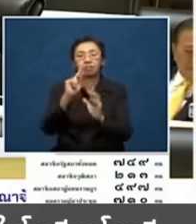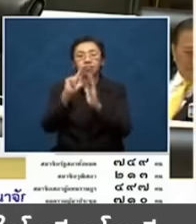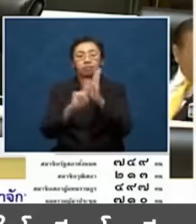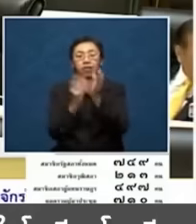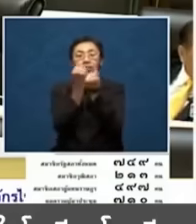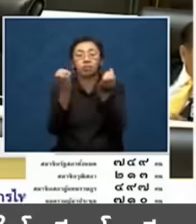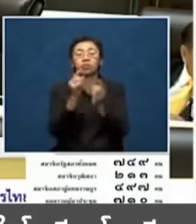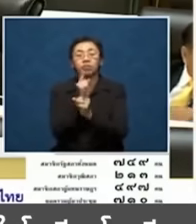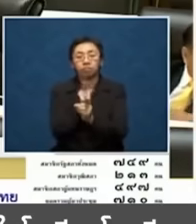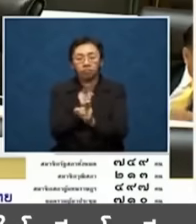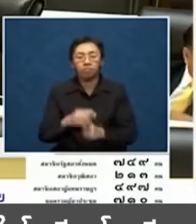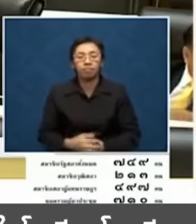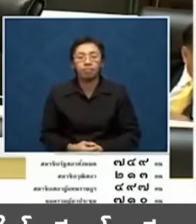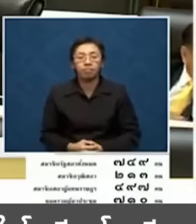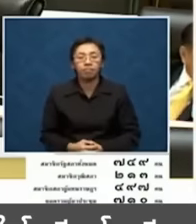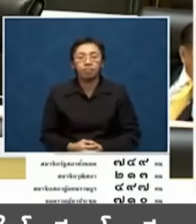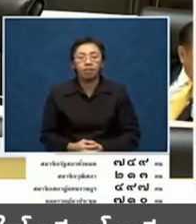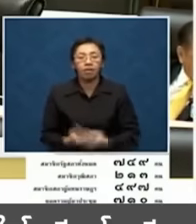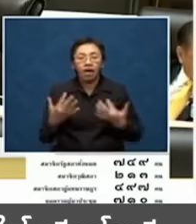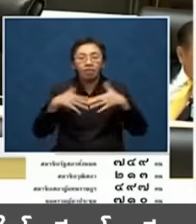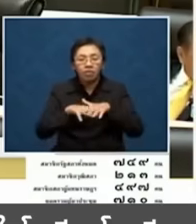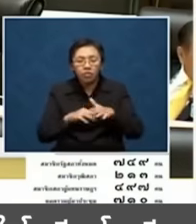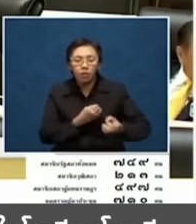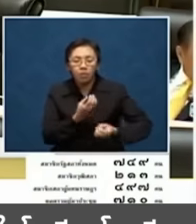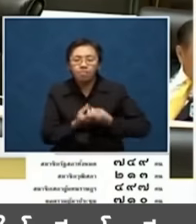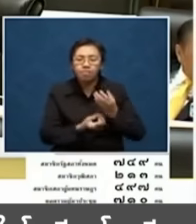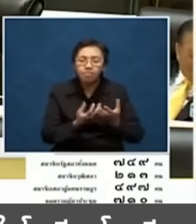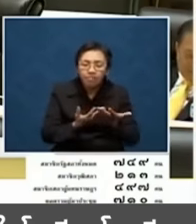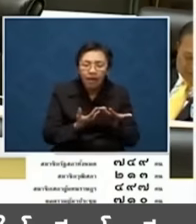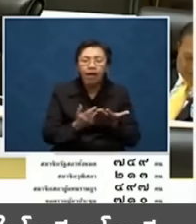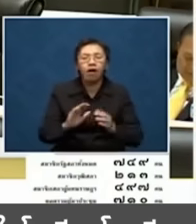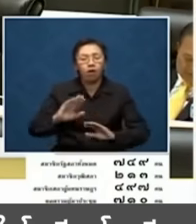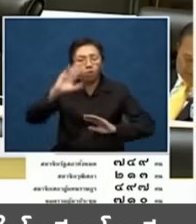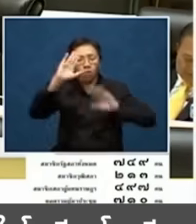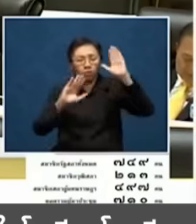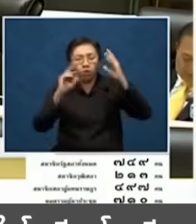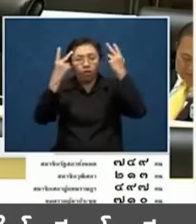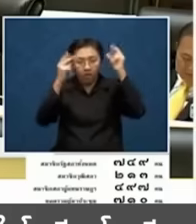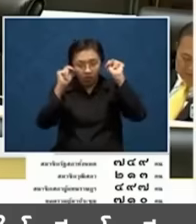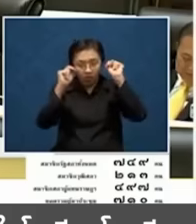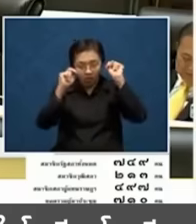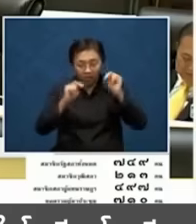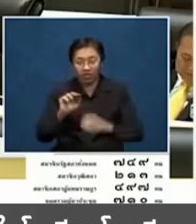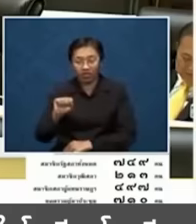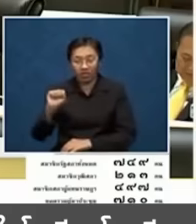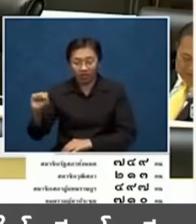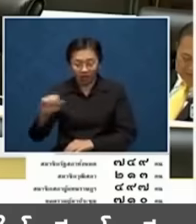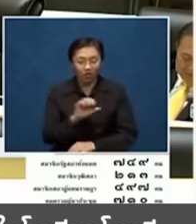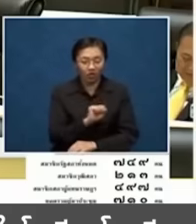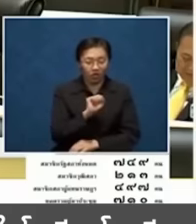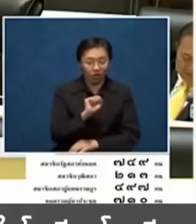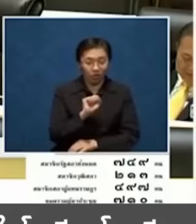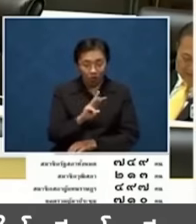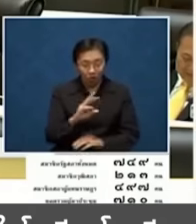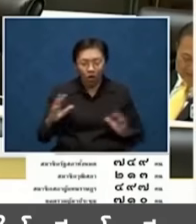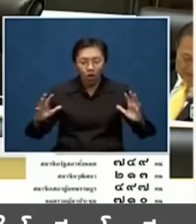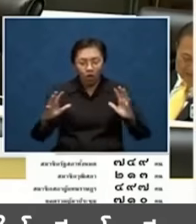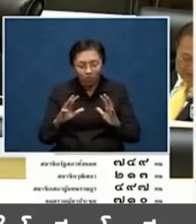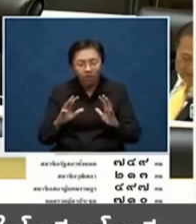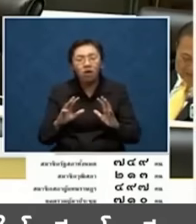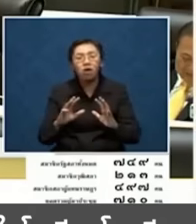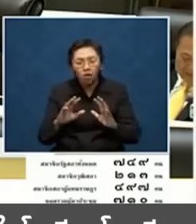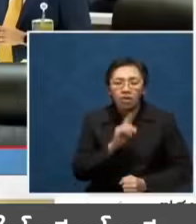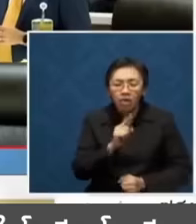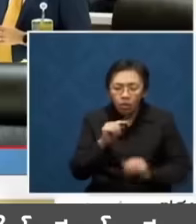ลครับพยายามที่จะกดดันบูลลี่สวให้เลือกพิธาแล้วก็ต้องเลิกอ้างเสียงข้างมาก14ล้านเสียงฟังดู